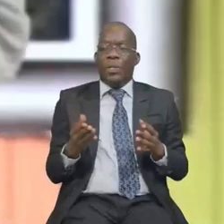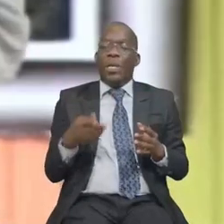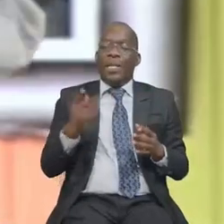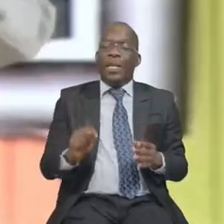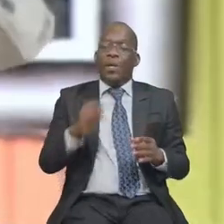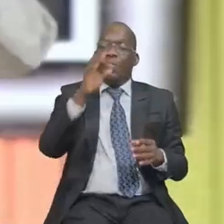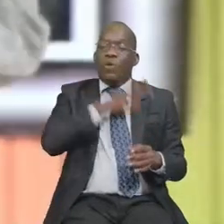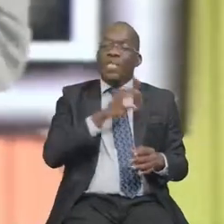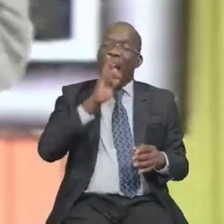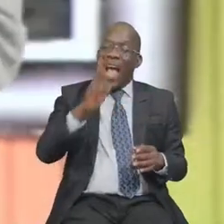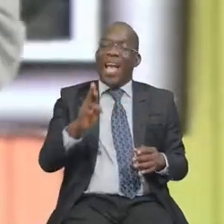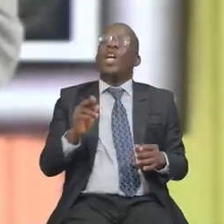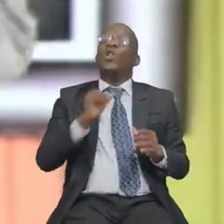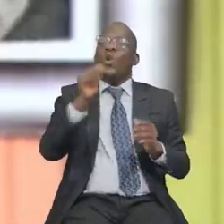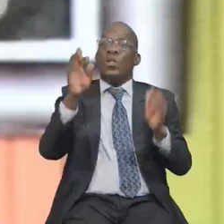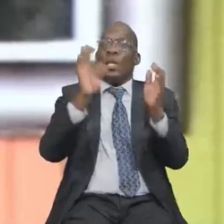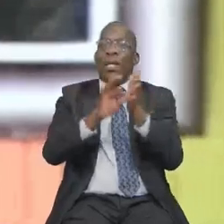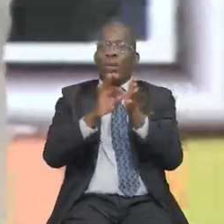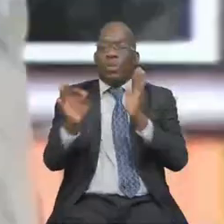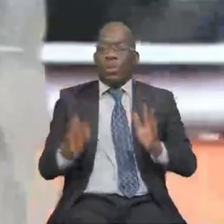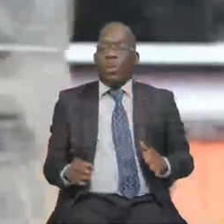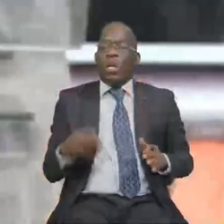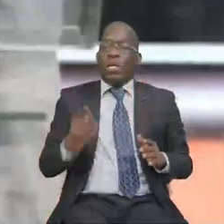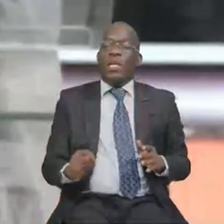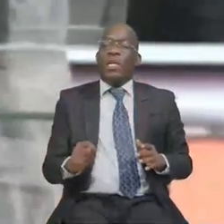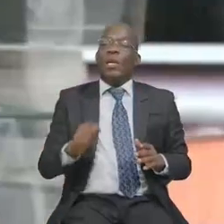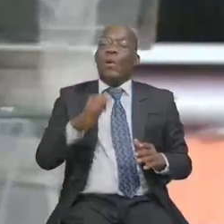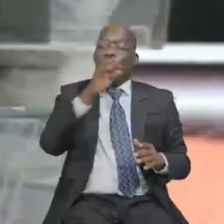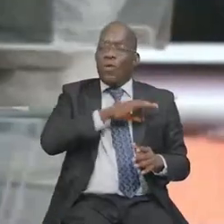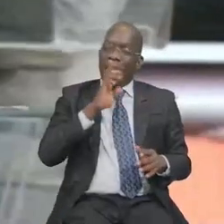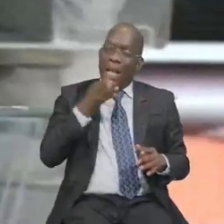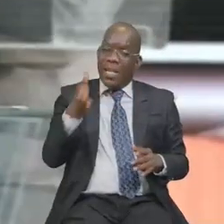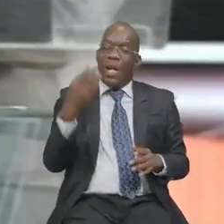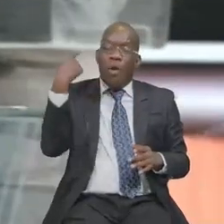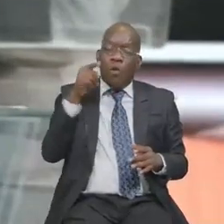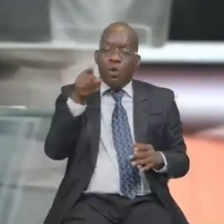Les profits sont suffisants. Pour que tu puisses être un possesseur,